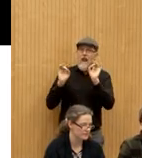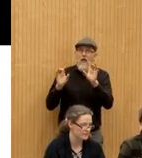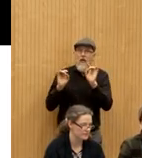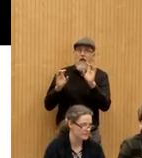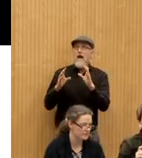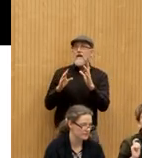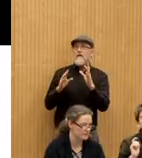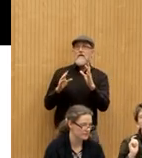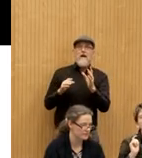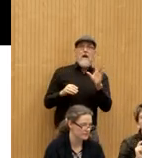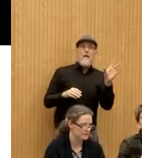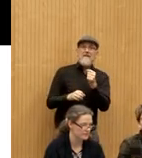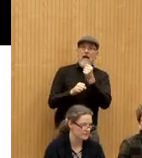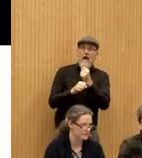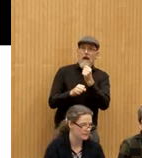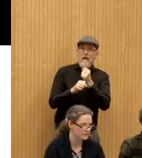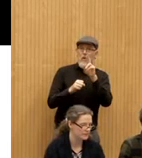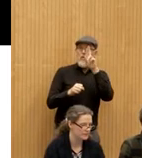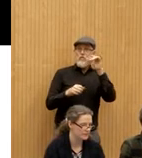Beschäftigte,